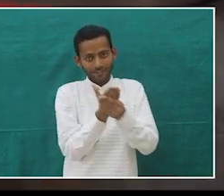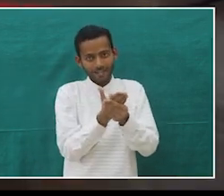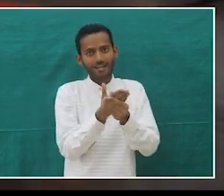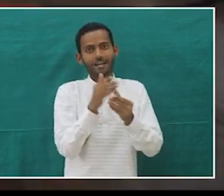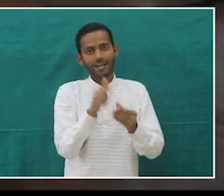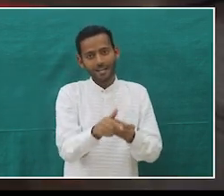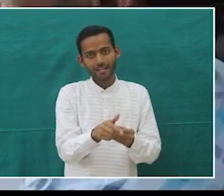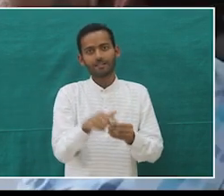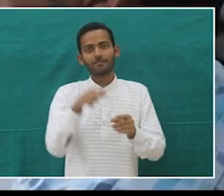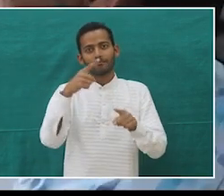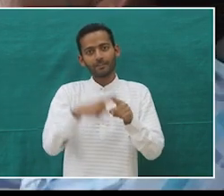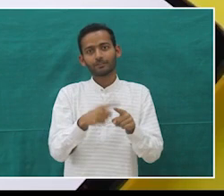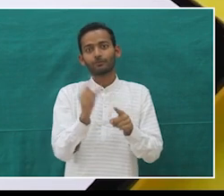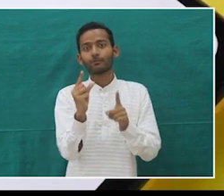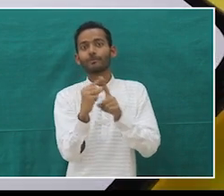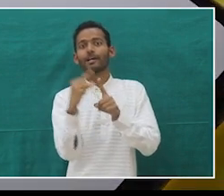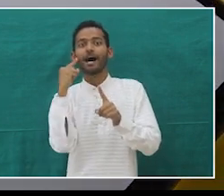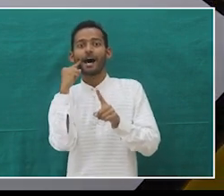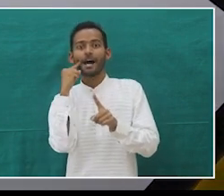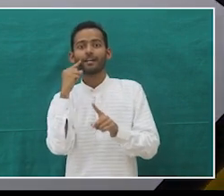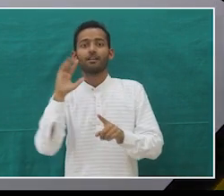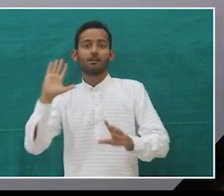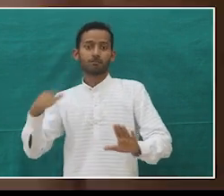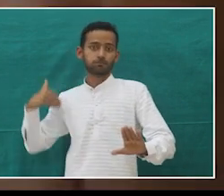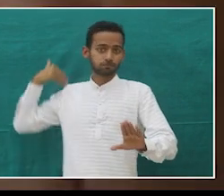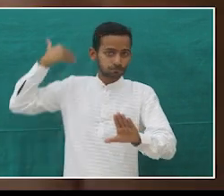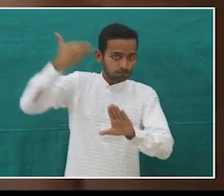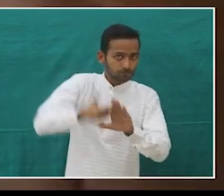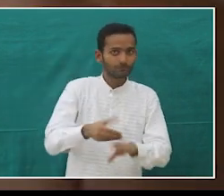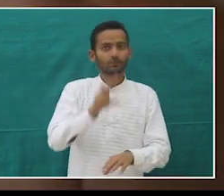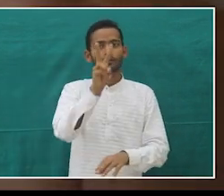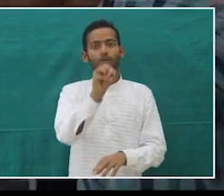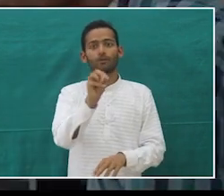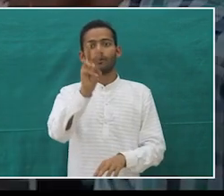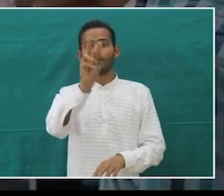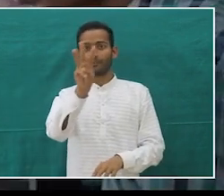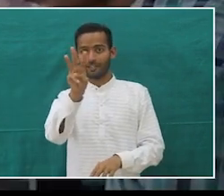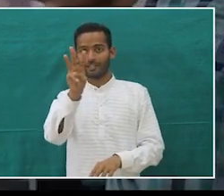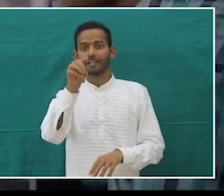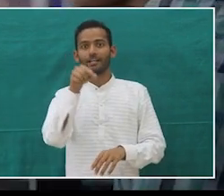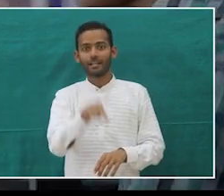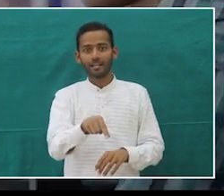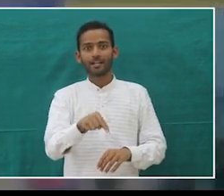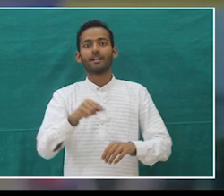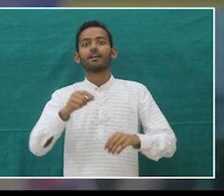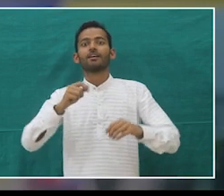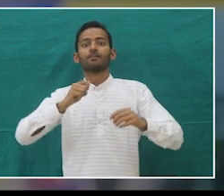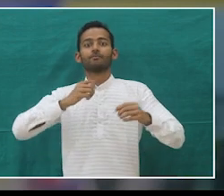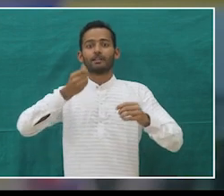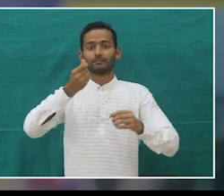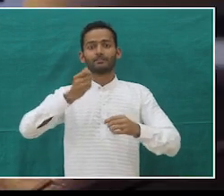कैशलेस भुगतान करने के लिए यूपीआई की शुरुआत की यूपीआई के तहत